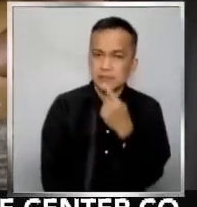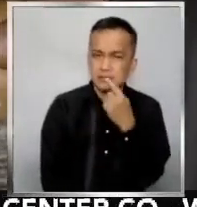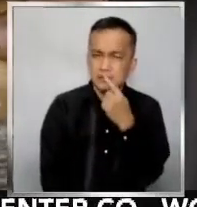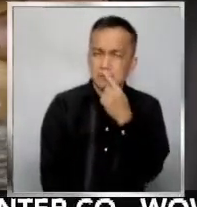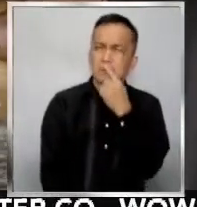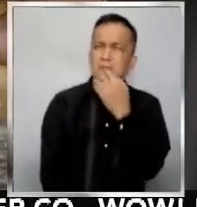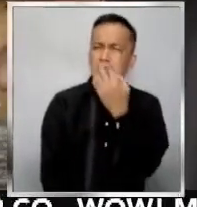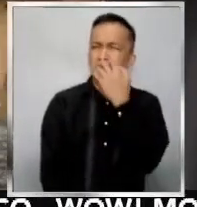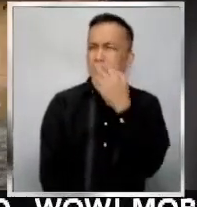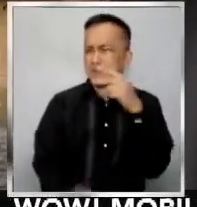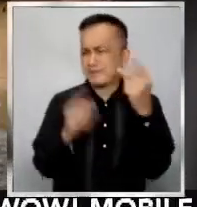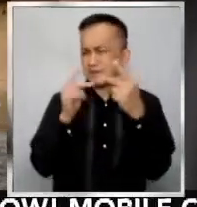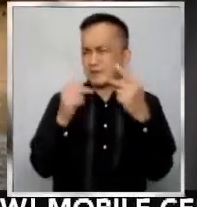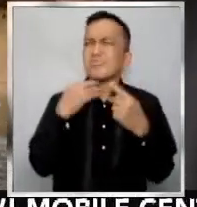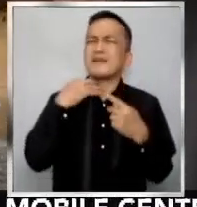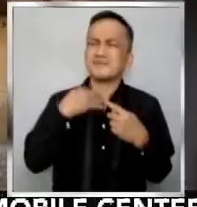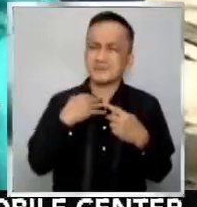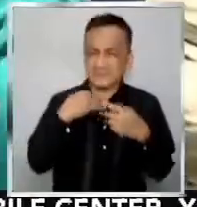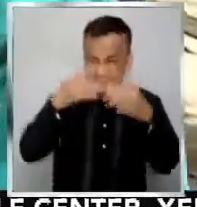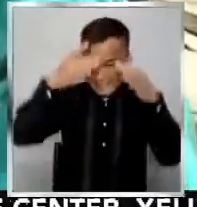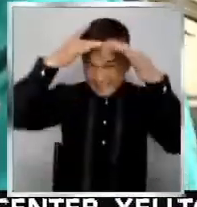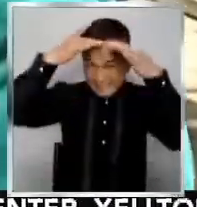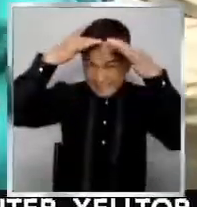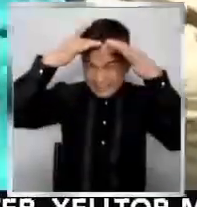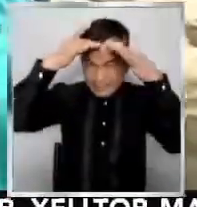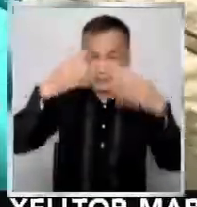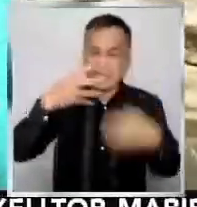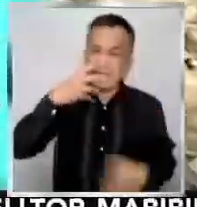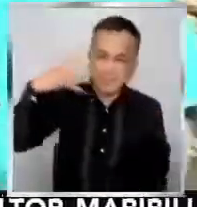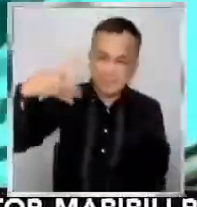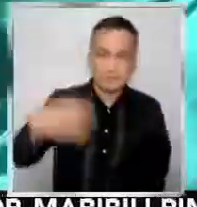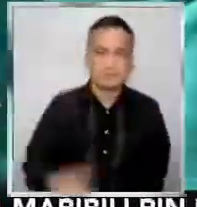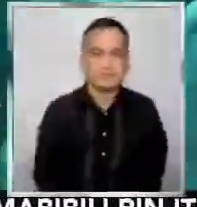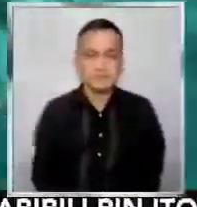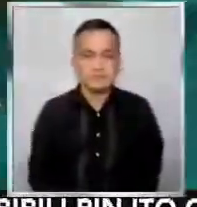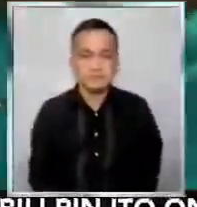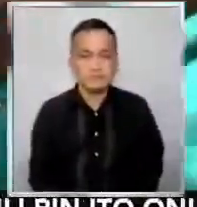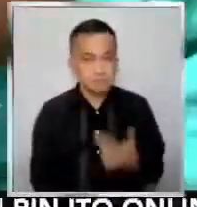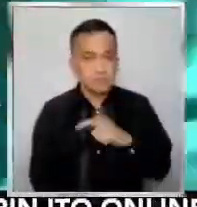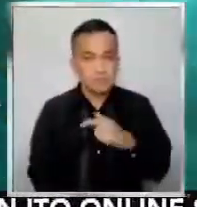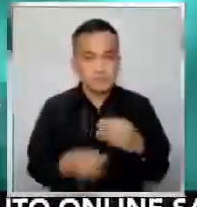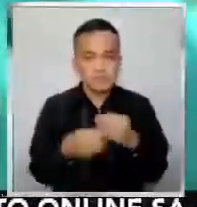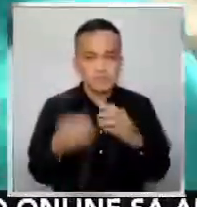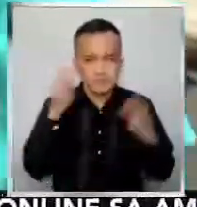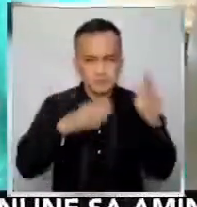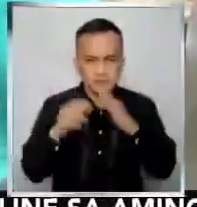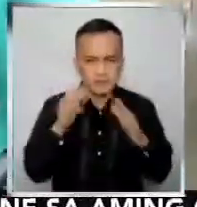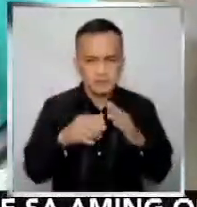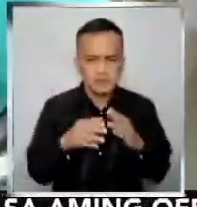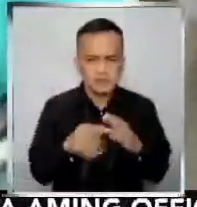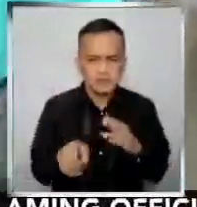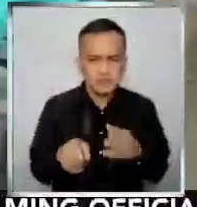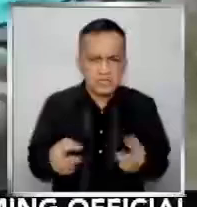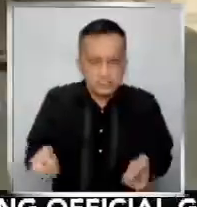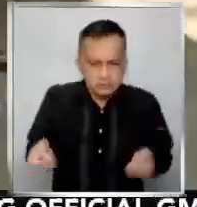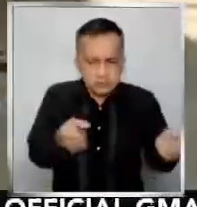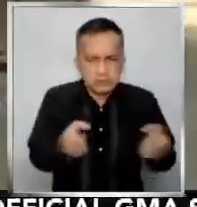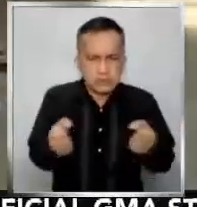pag yung matagal na paglalo ngayong mainit. Dagdag problema pa ang mga dram-dram na langis na nakukolekta sa mga